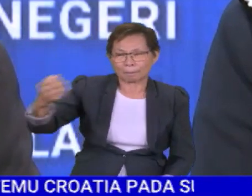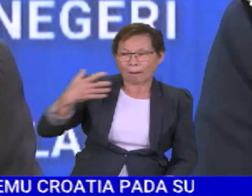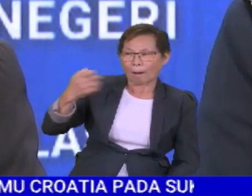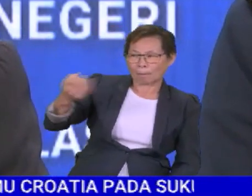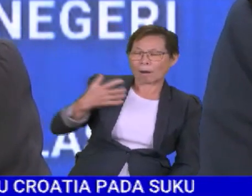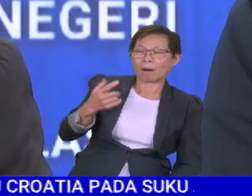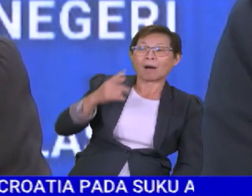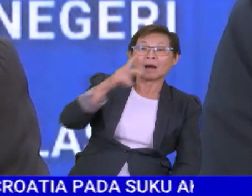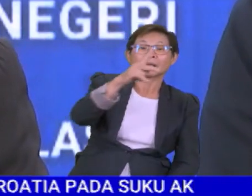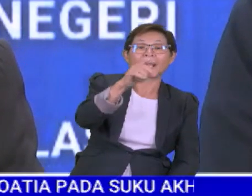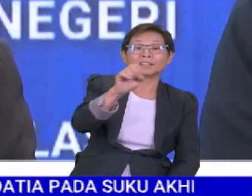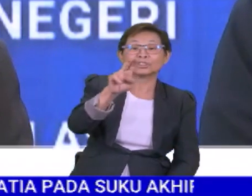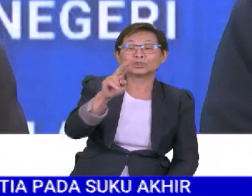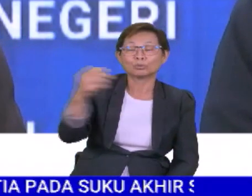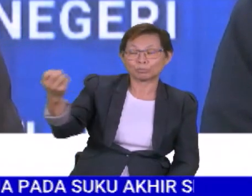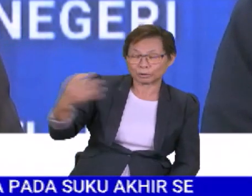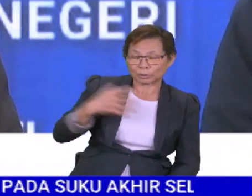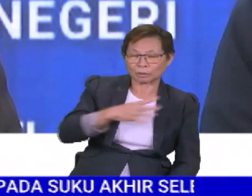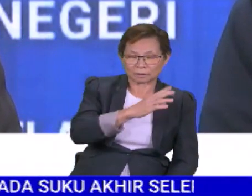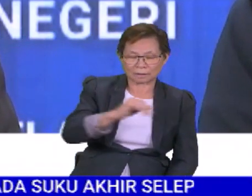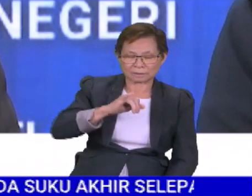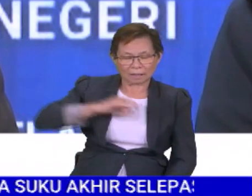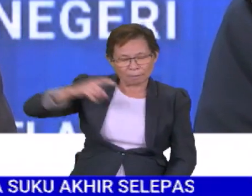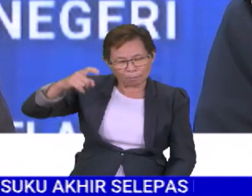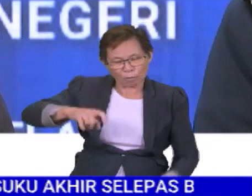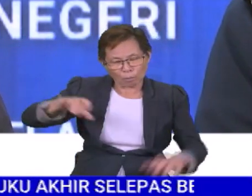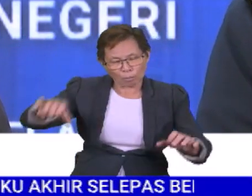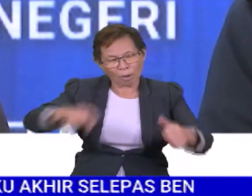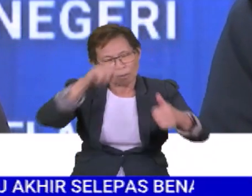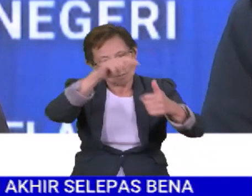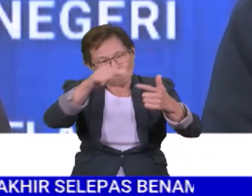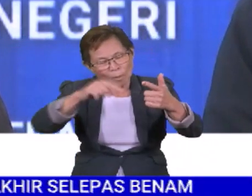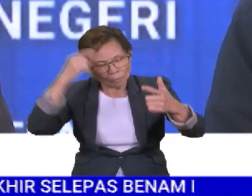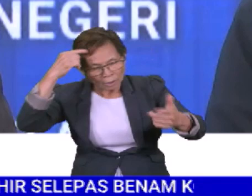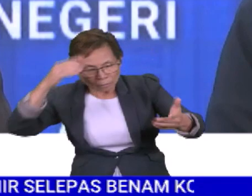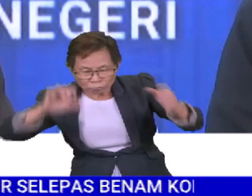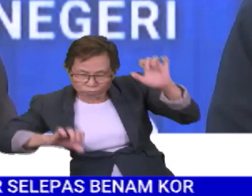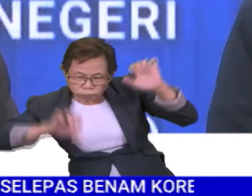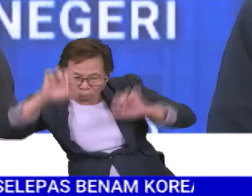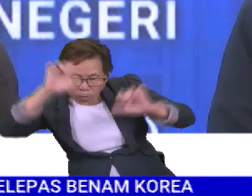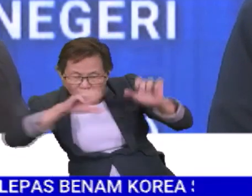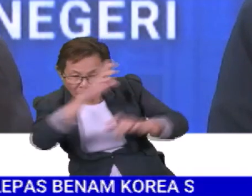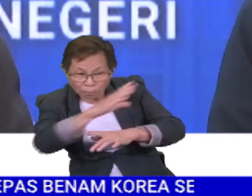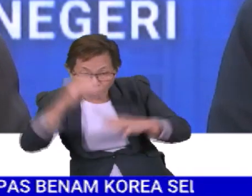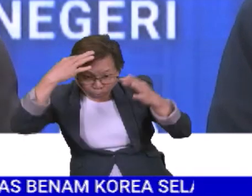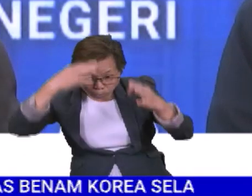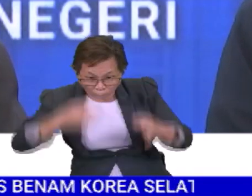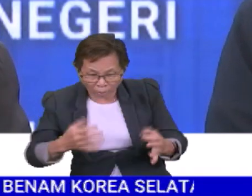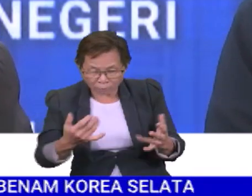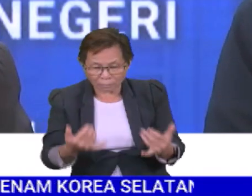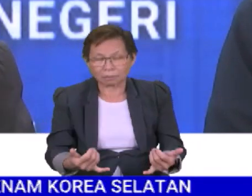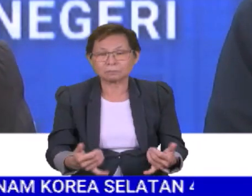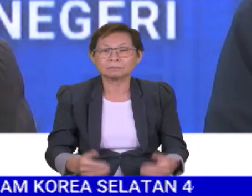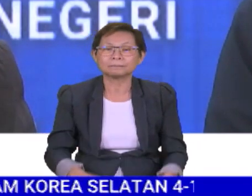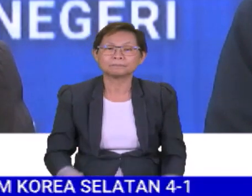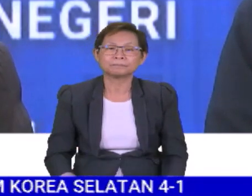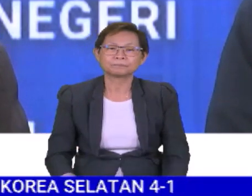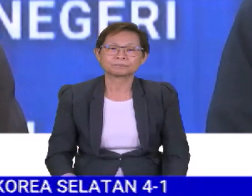yang memerlukan saya untuk membuat beberapa pertimbangan dan keputusan bahwa masa ini